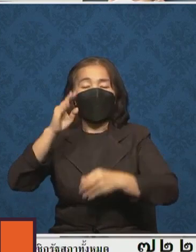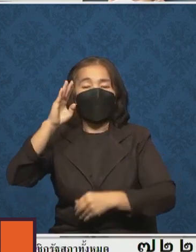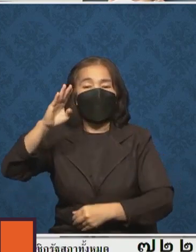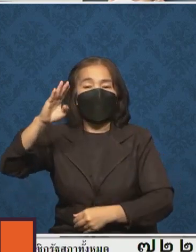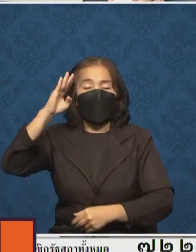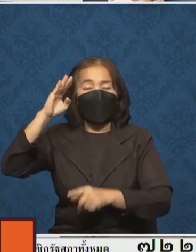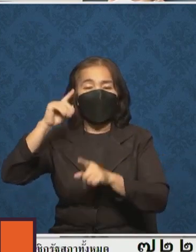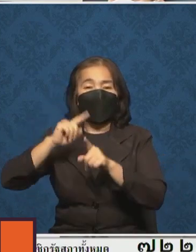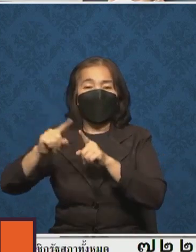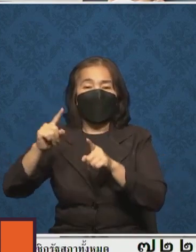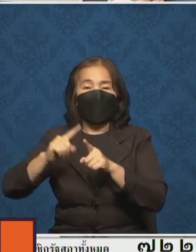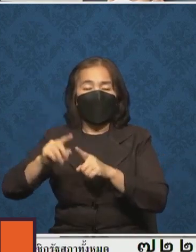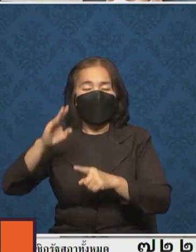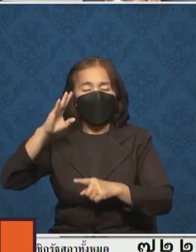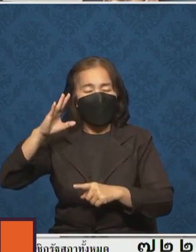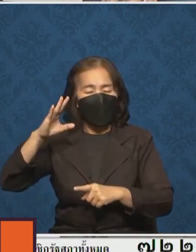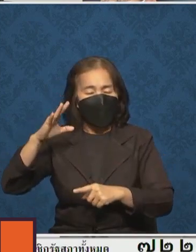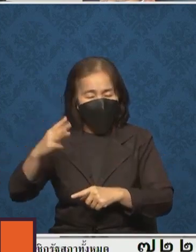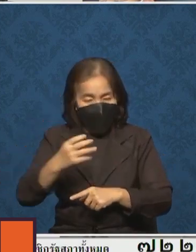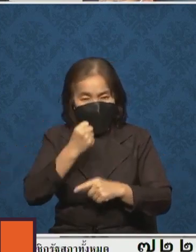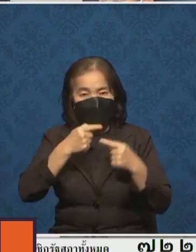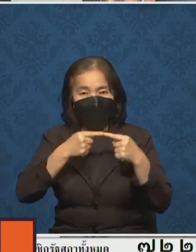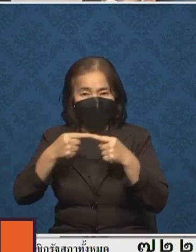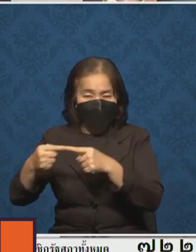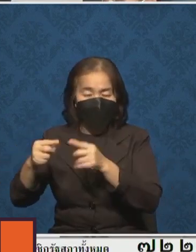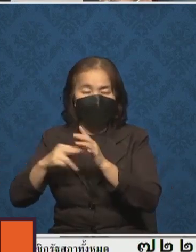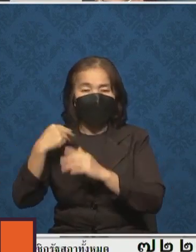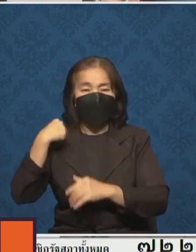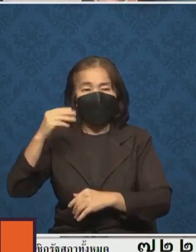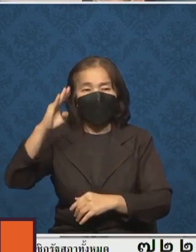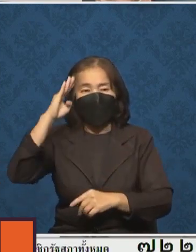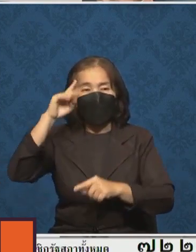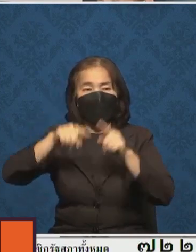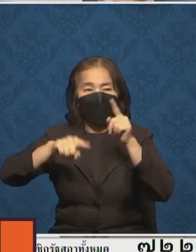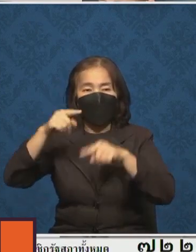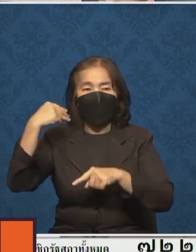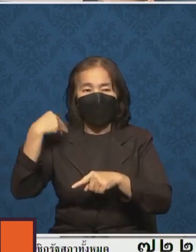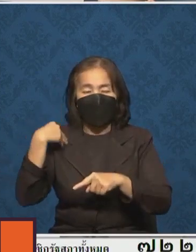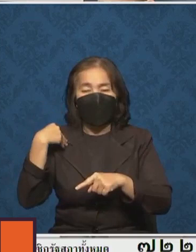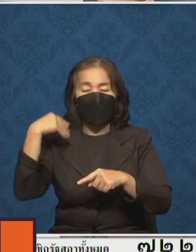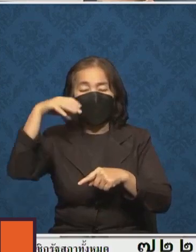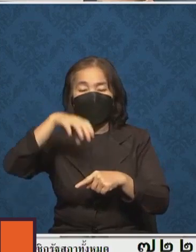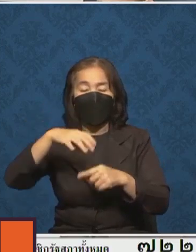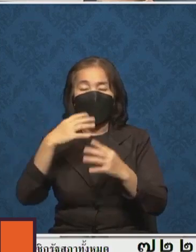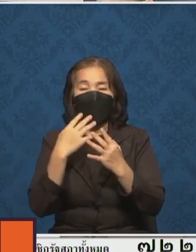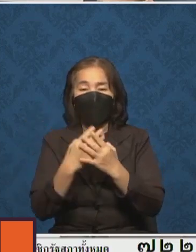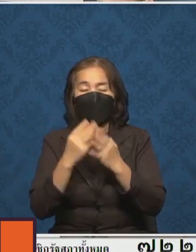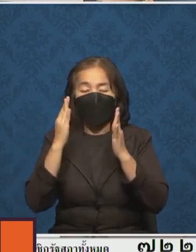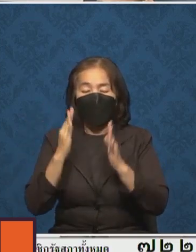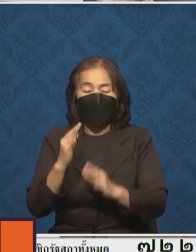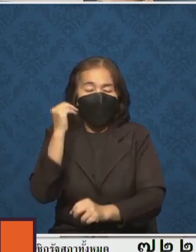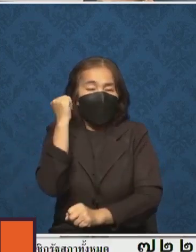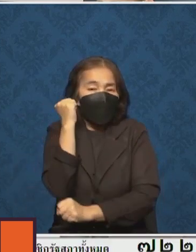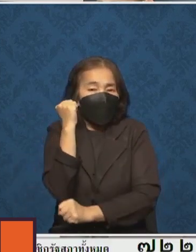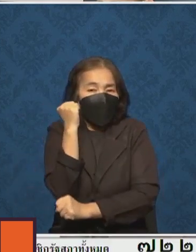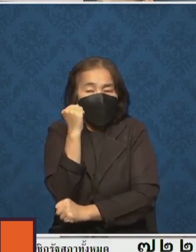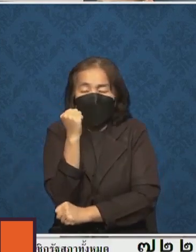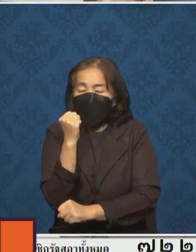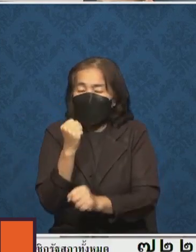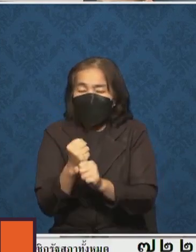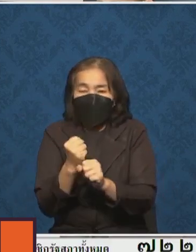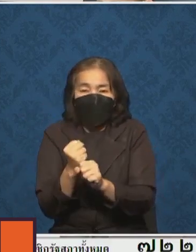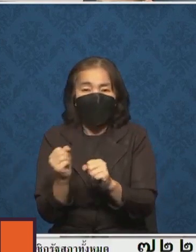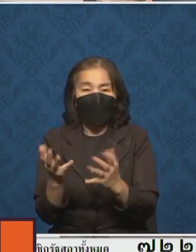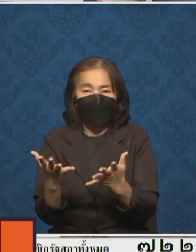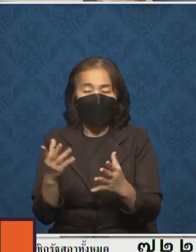แก้ปัญหาอาญาเฟ้อพูดง่ายๆก็คือต้องการแก้ปัญหาคุกมีไว้ขังคนจนที่เมื่อคนจนไม่มีปัญญาจ่ายค่าปรับก็ต้อง